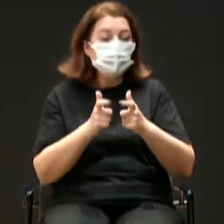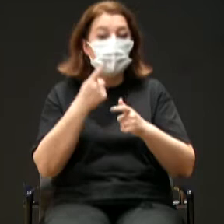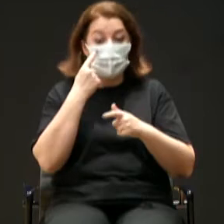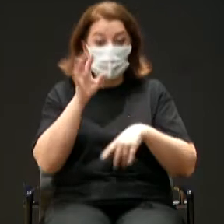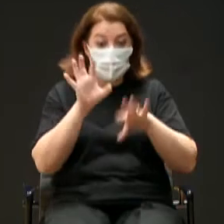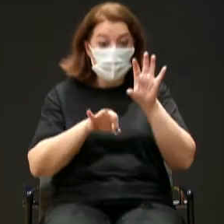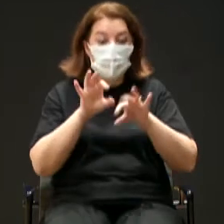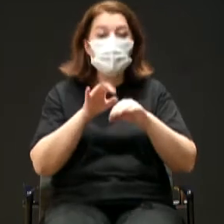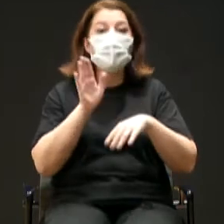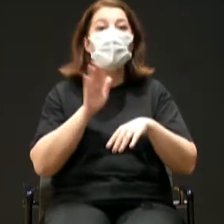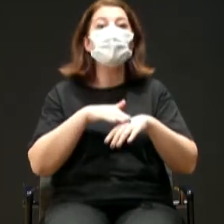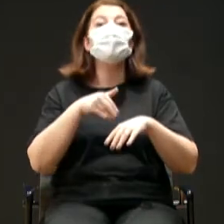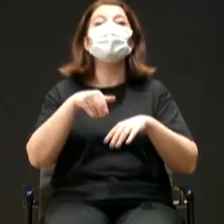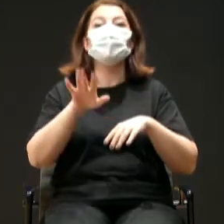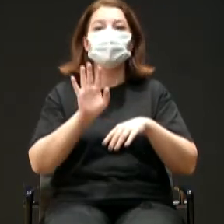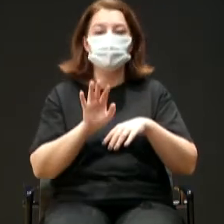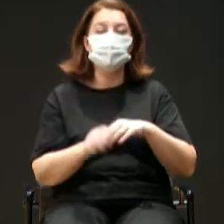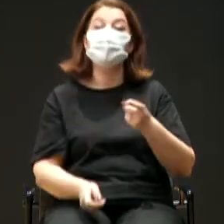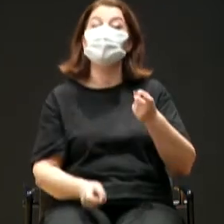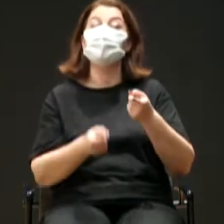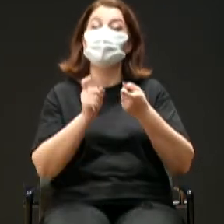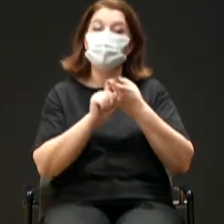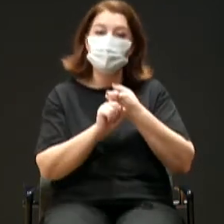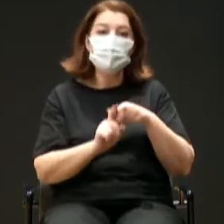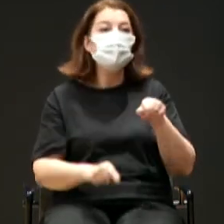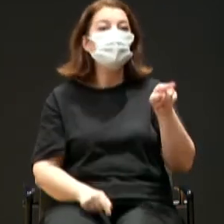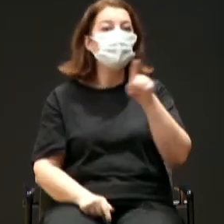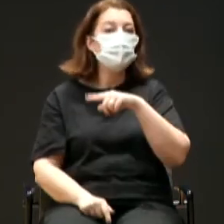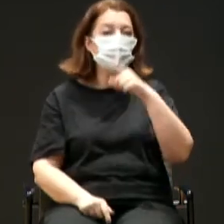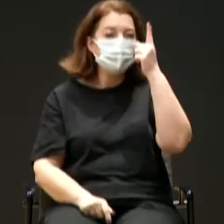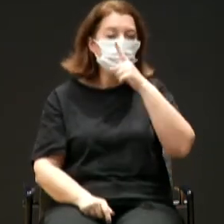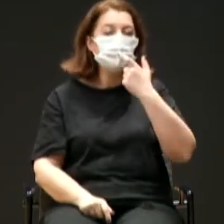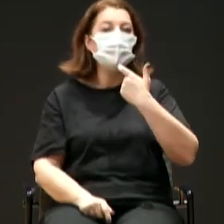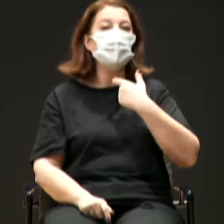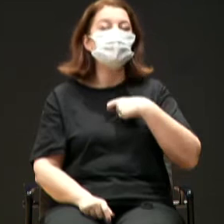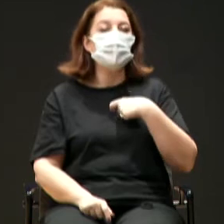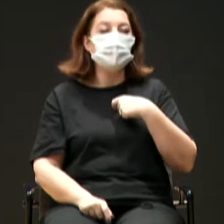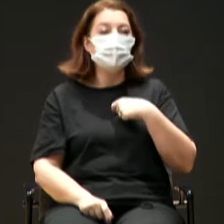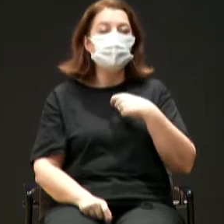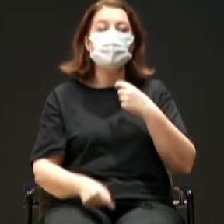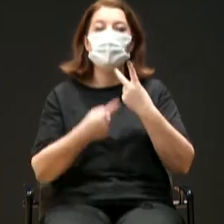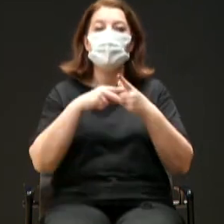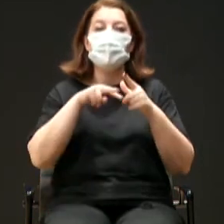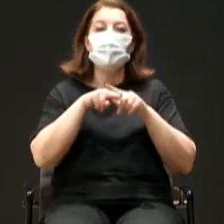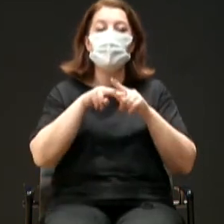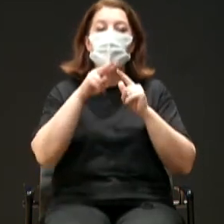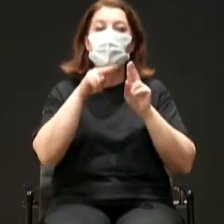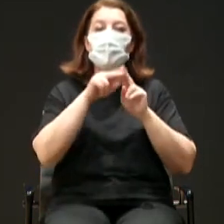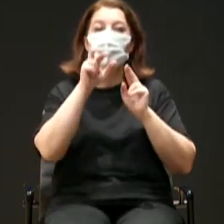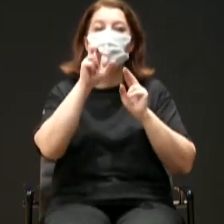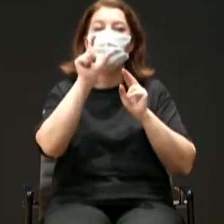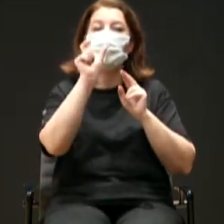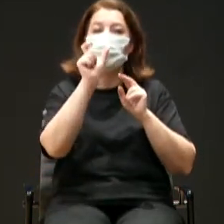kontrol yapmadığını ve bunlardan dolayı özellikle Yakuplu ve